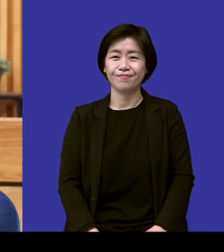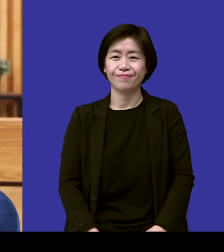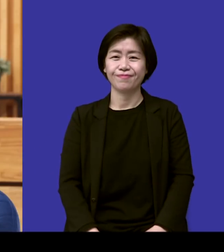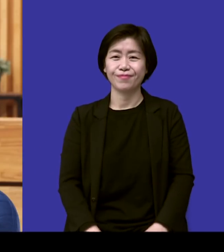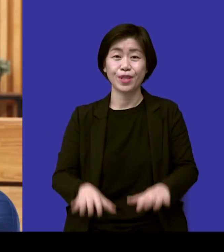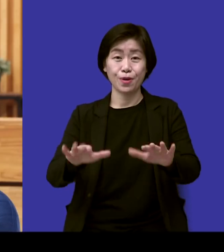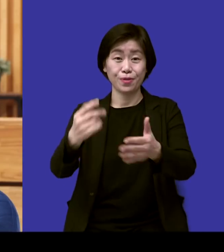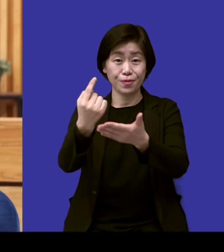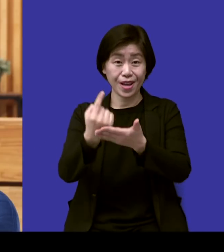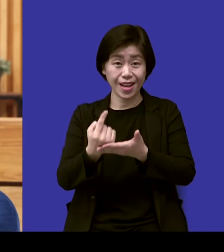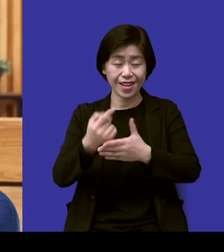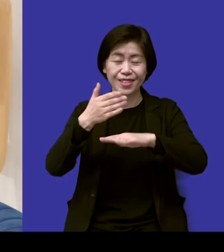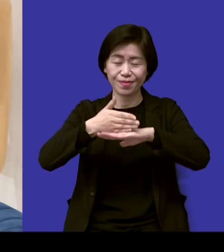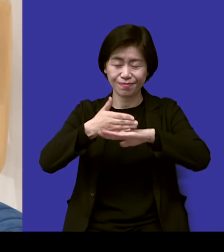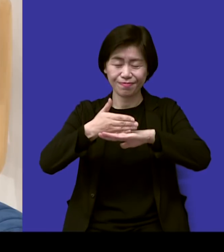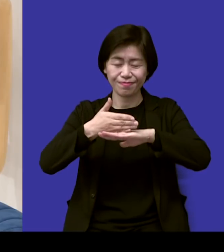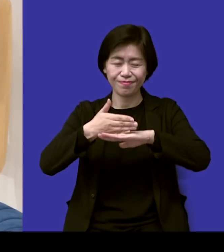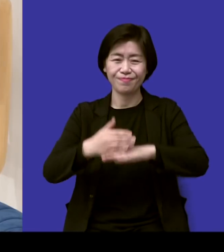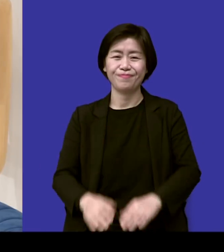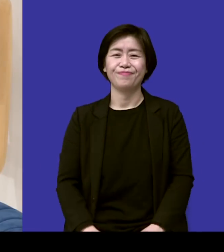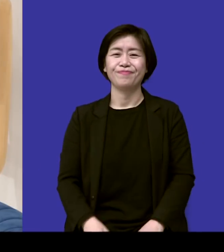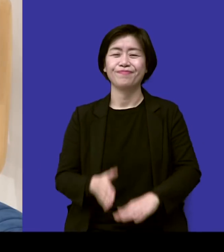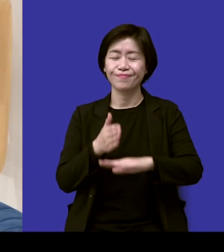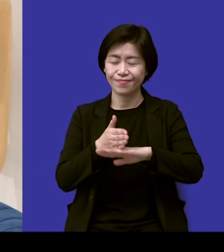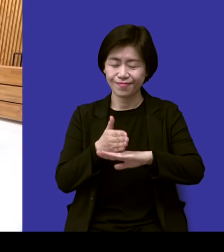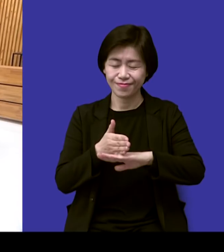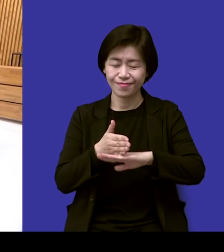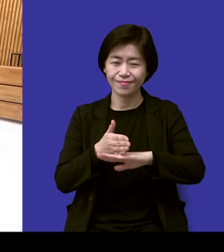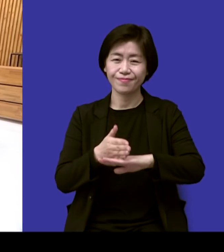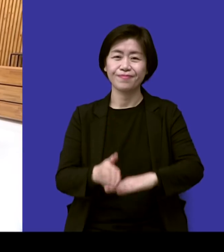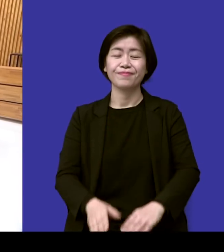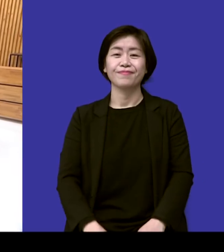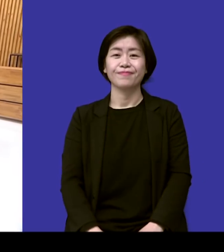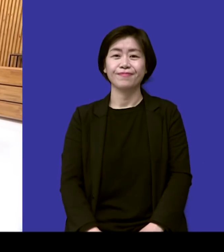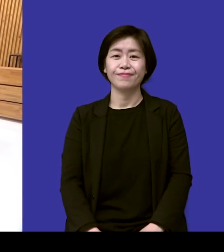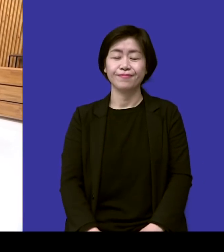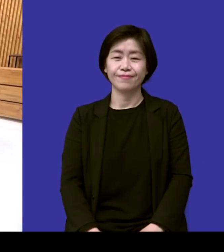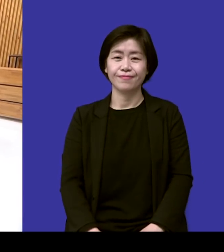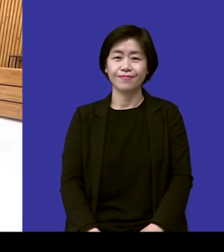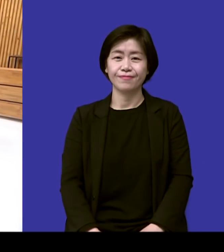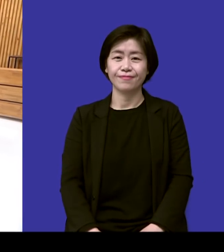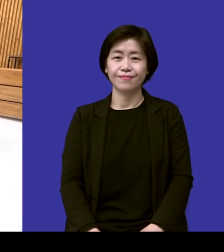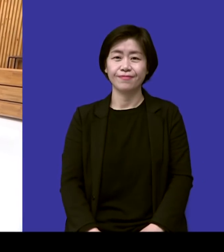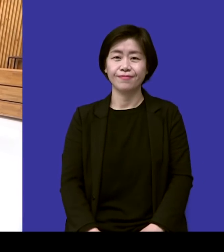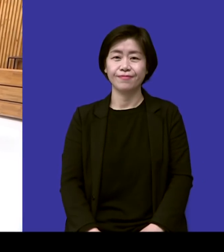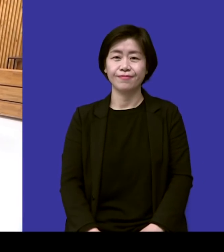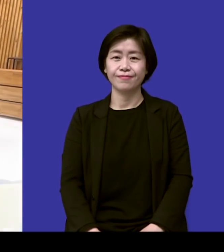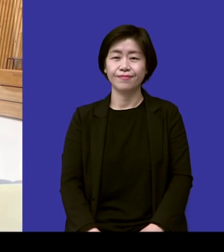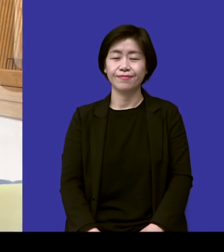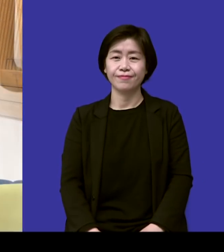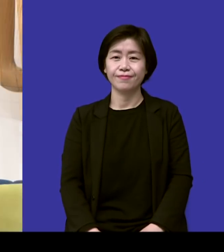기도하겠습니다. 아멘. 오늘 귀한 참 간증 나누셔서 고맙습니다. 아멘. 아유, 감사합니다. 고맙습니다. 감사합니다.